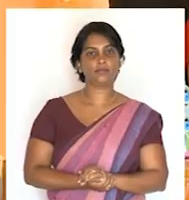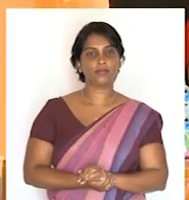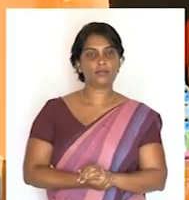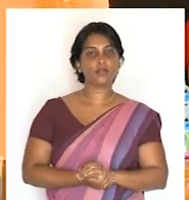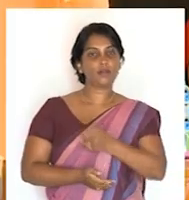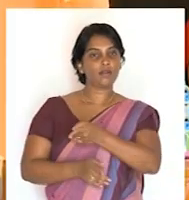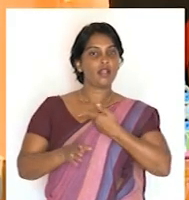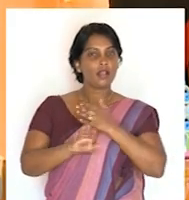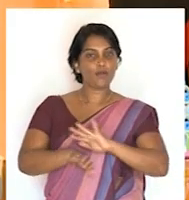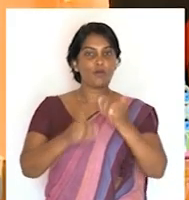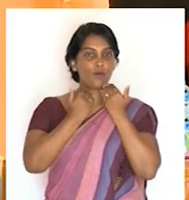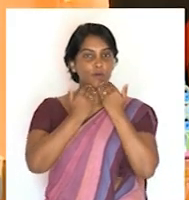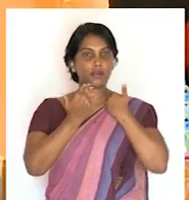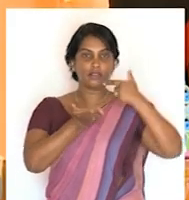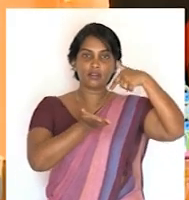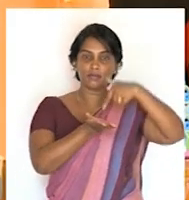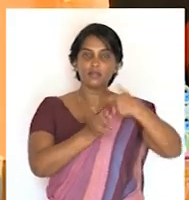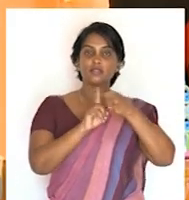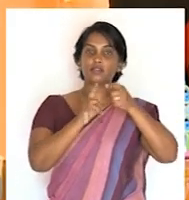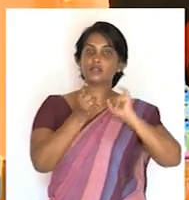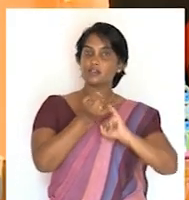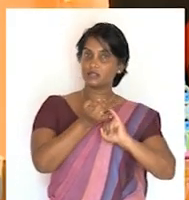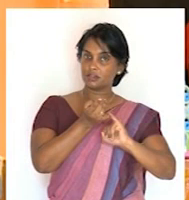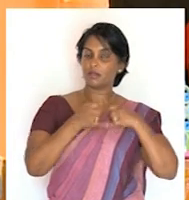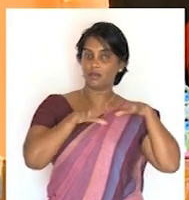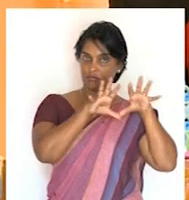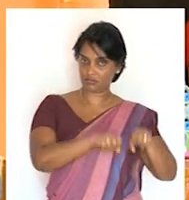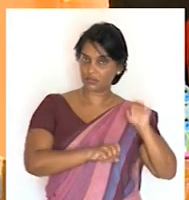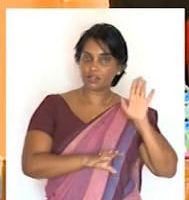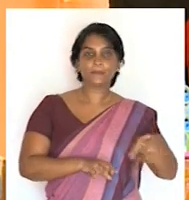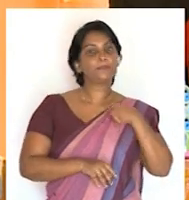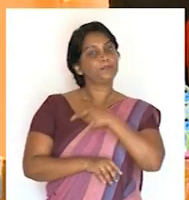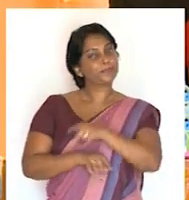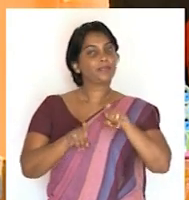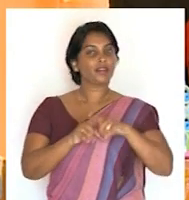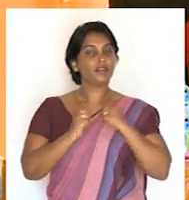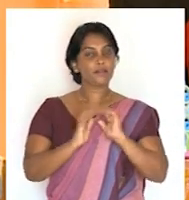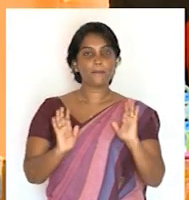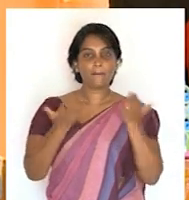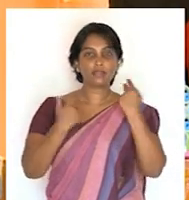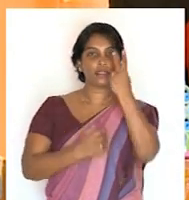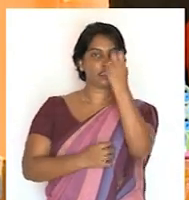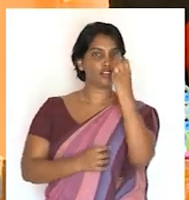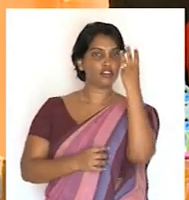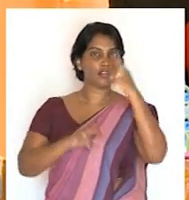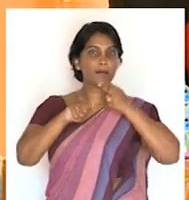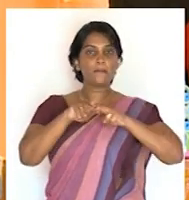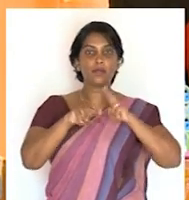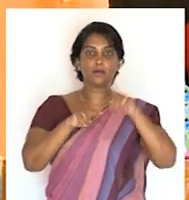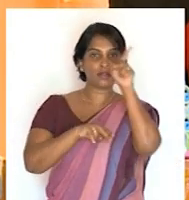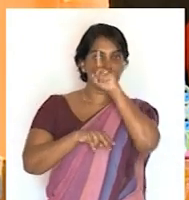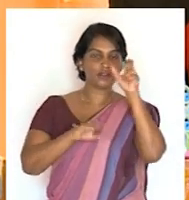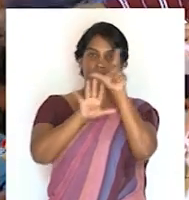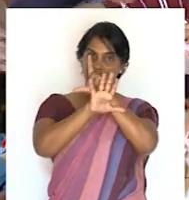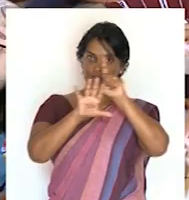මේ ළමා මාර්ග උපදේශ මධ්‍යස්ථානයේ සමාජ සේවා දෙපාර්තමේන්තුවට අයිති එකක්. මේක පටන් ගත්තේ 2003 පෙබරවාරි මාසේ